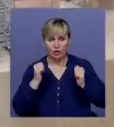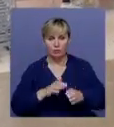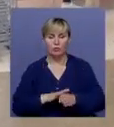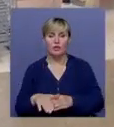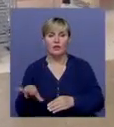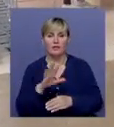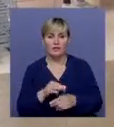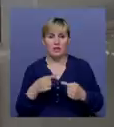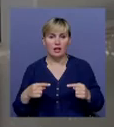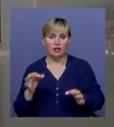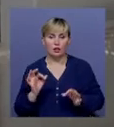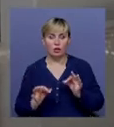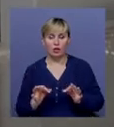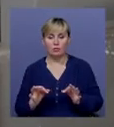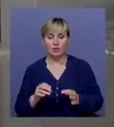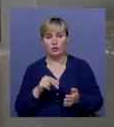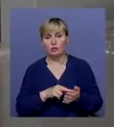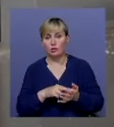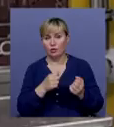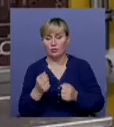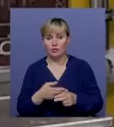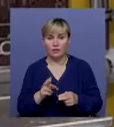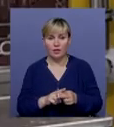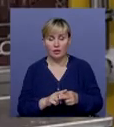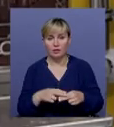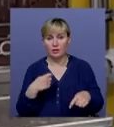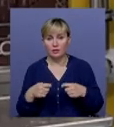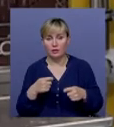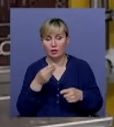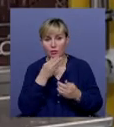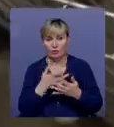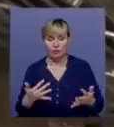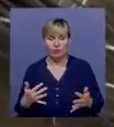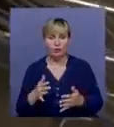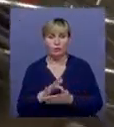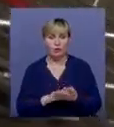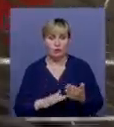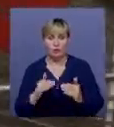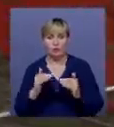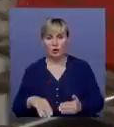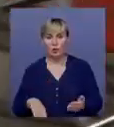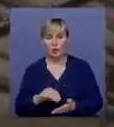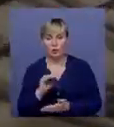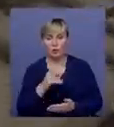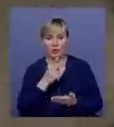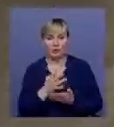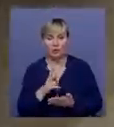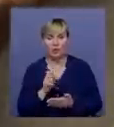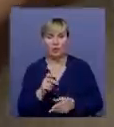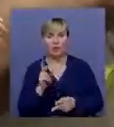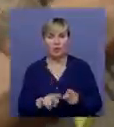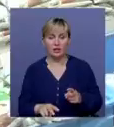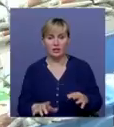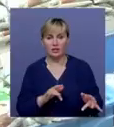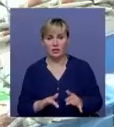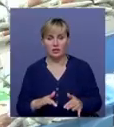все санитарные нормы. Сдерживать цены на продукты в этой торговой розничной сети продолжают из-за снижения доходов покупателей. Несмотря на прекращение